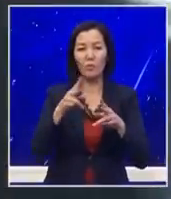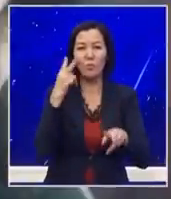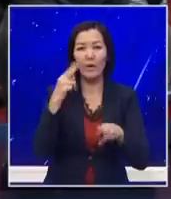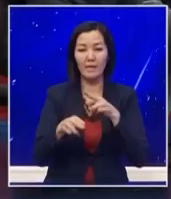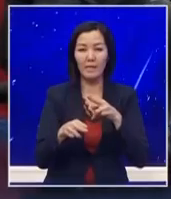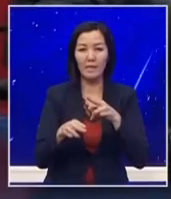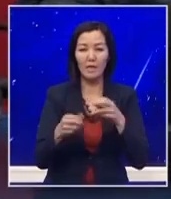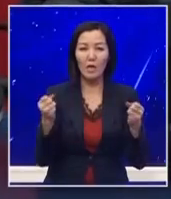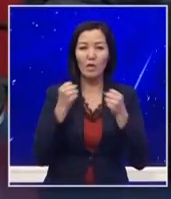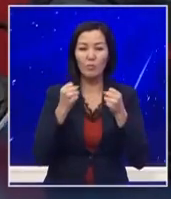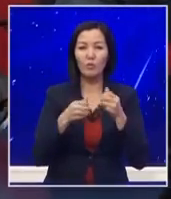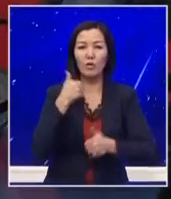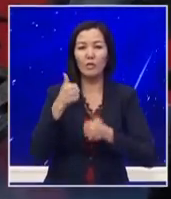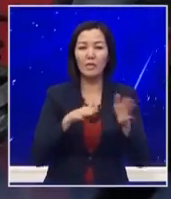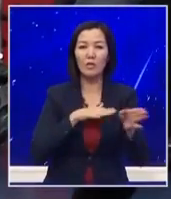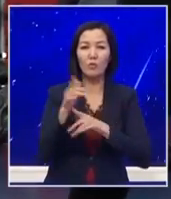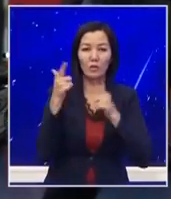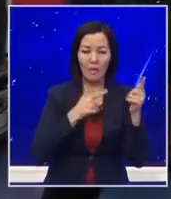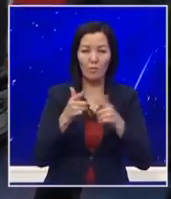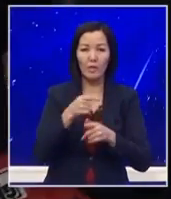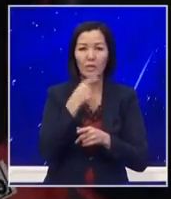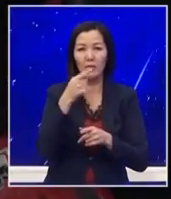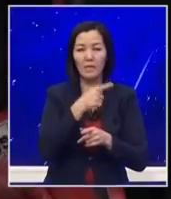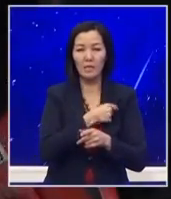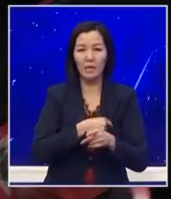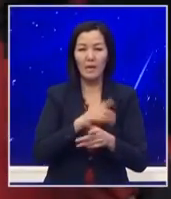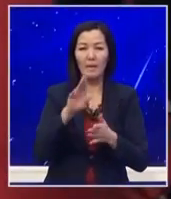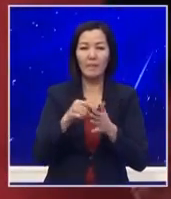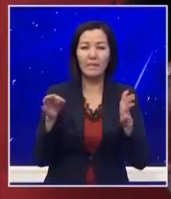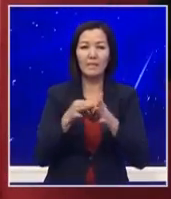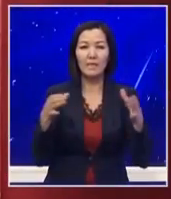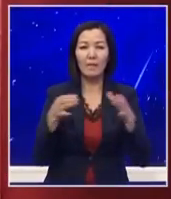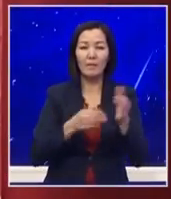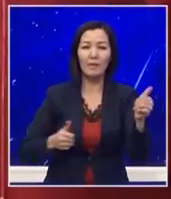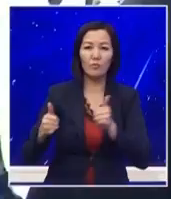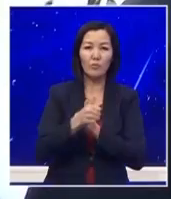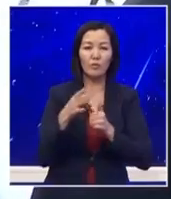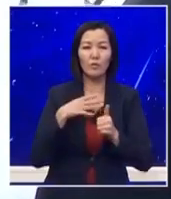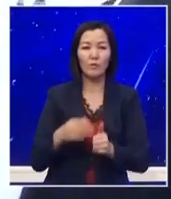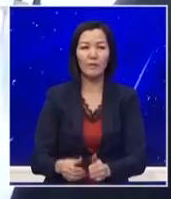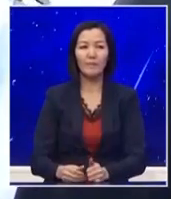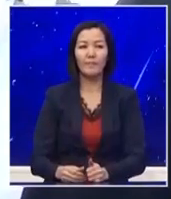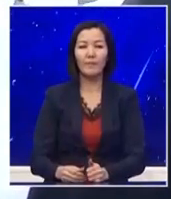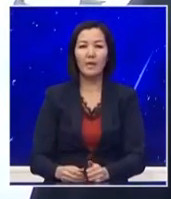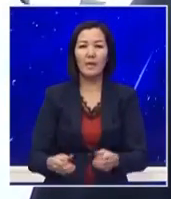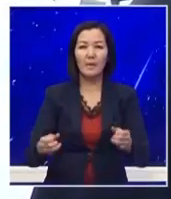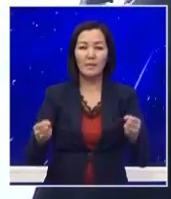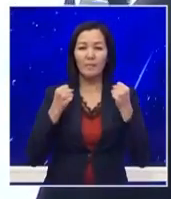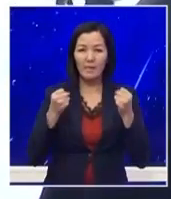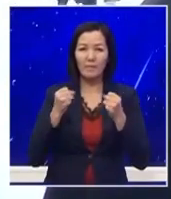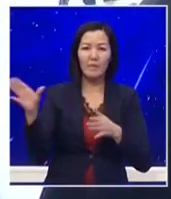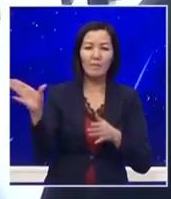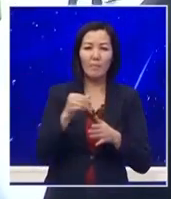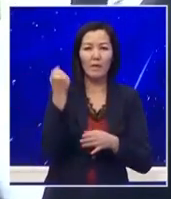соң спортшылар жарысқа толық дайын болады дейді жаттықтырушылар. Басты мақсат командалық есепте топ жару. Балалар бәрі призер Қазақстана, призер